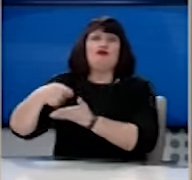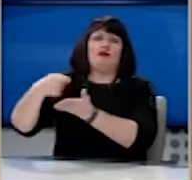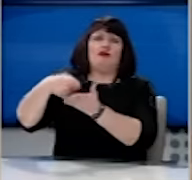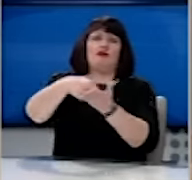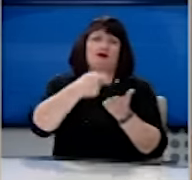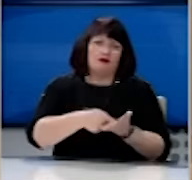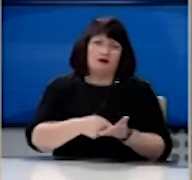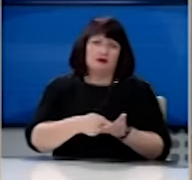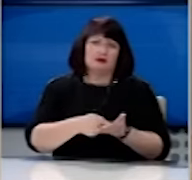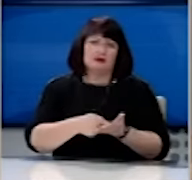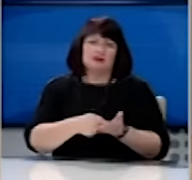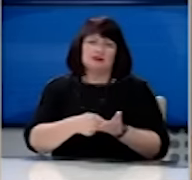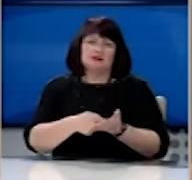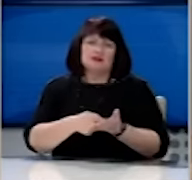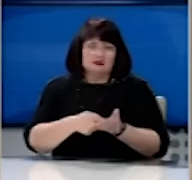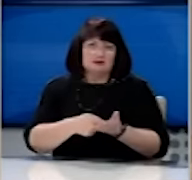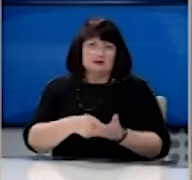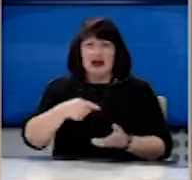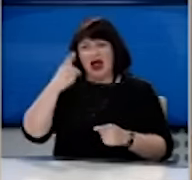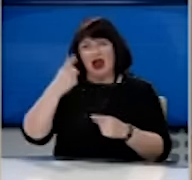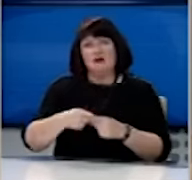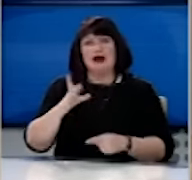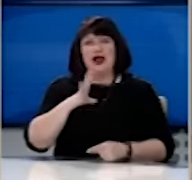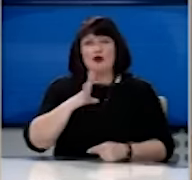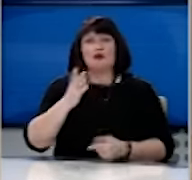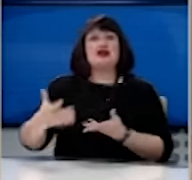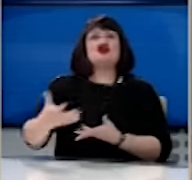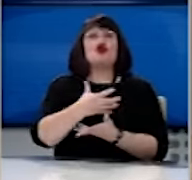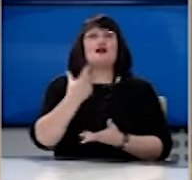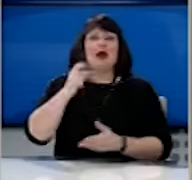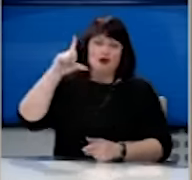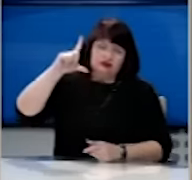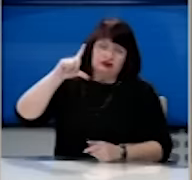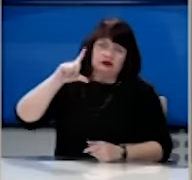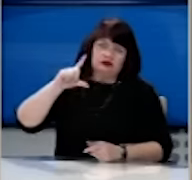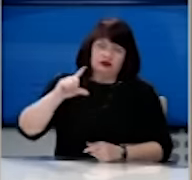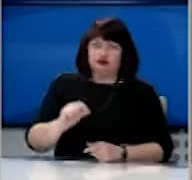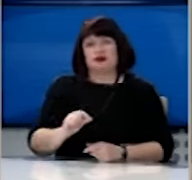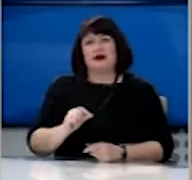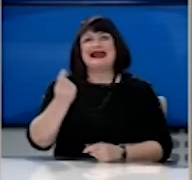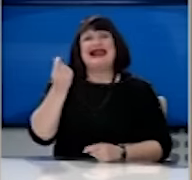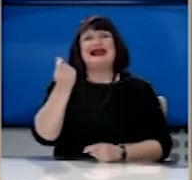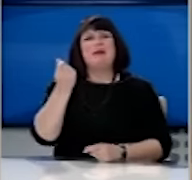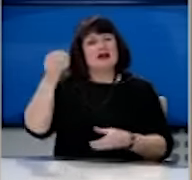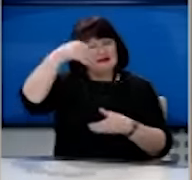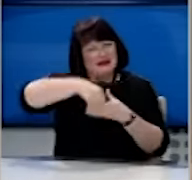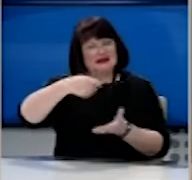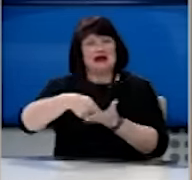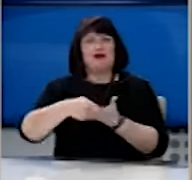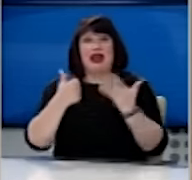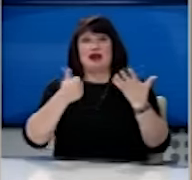που ροκανίζουν το διαθέσιμο λαϊκό εισόδημα, ενώ πολλοί από αυτούς ενσωματώνονται και στις τιμές.